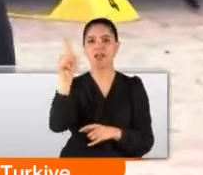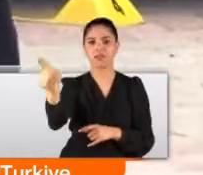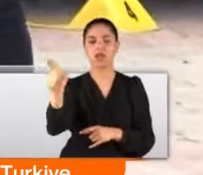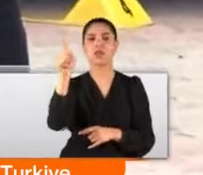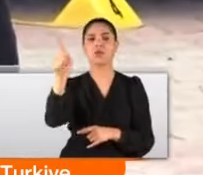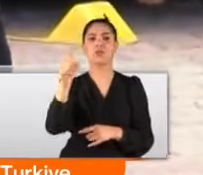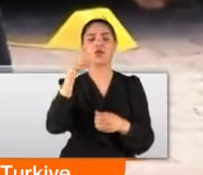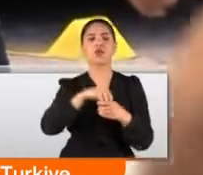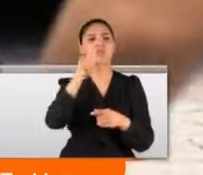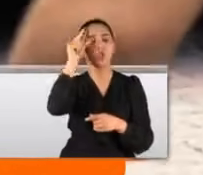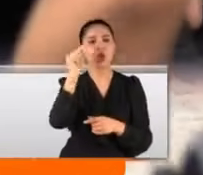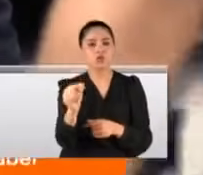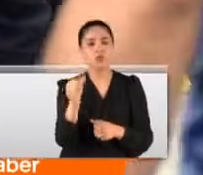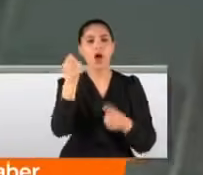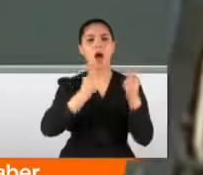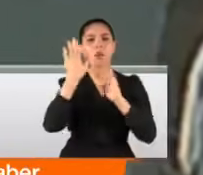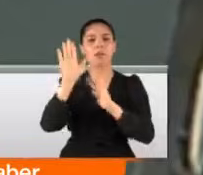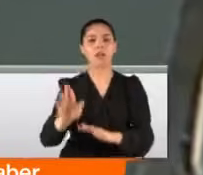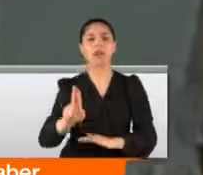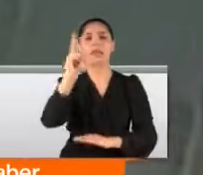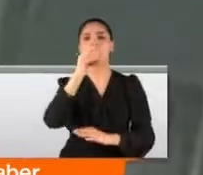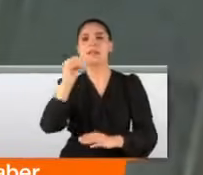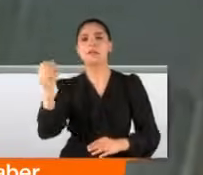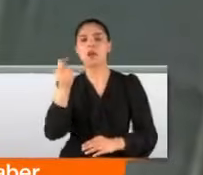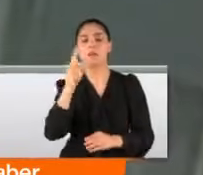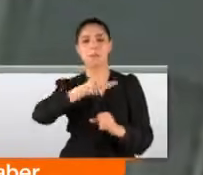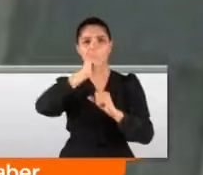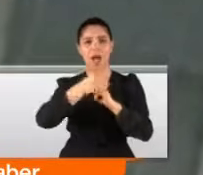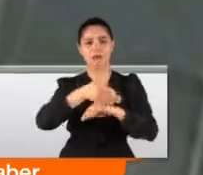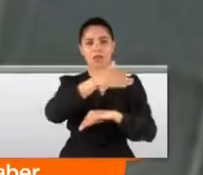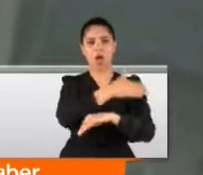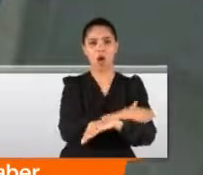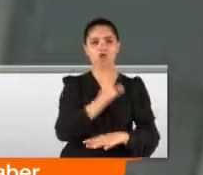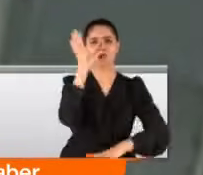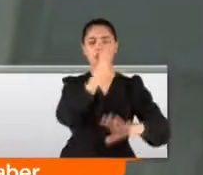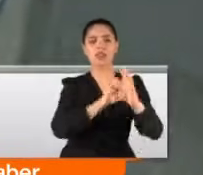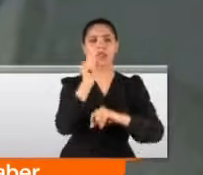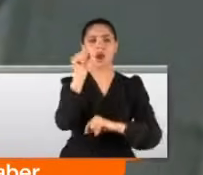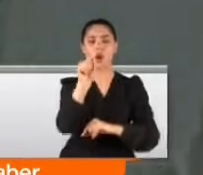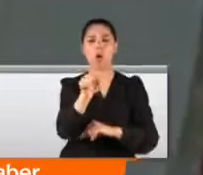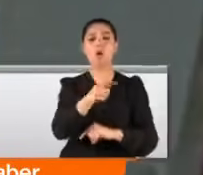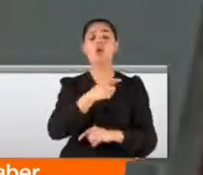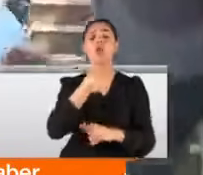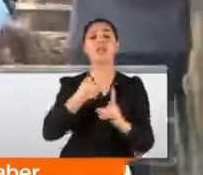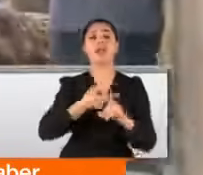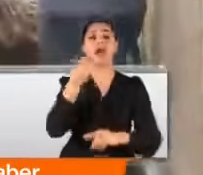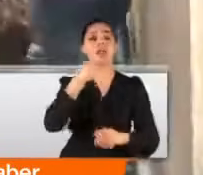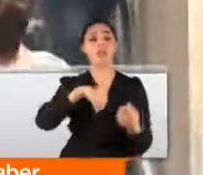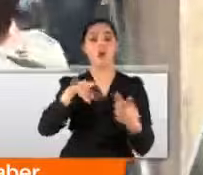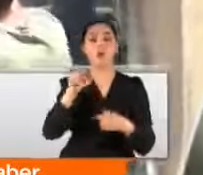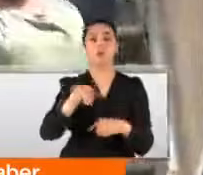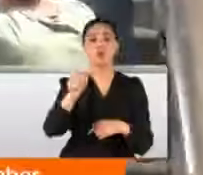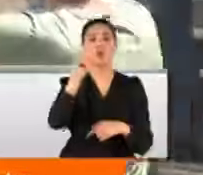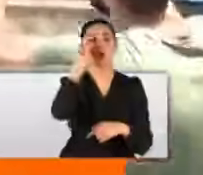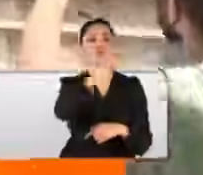zinciri şüphesi ve arabada kalan 7 milyon lira. Bir hafta önce yaşanan ve gizemini hala koruyan silahlı gasp olayında bugün